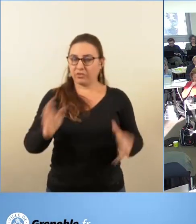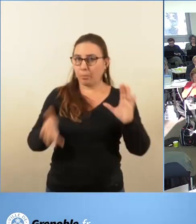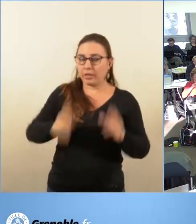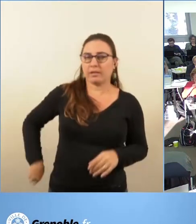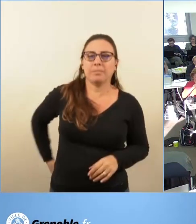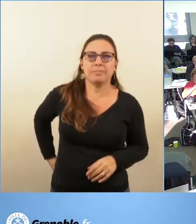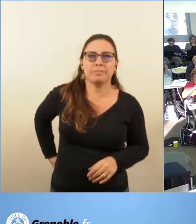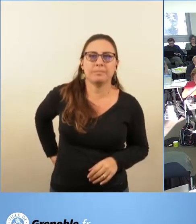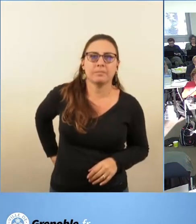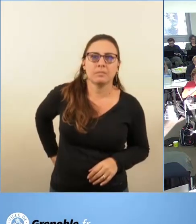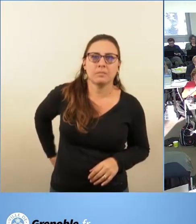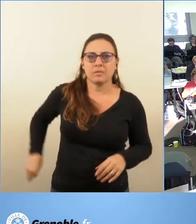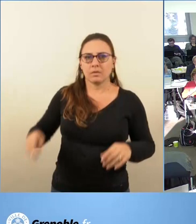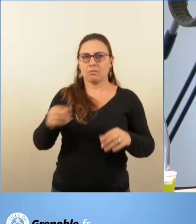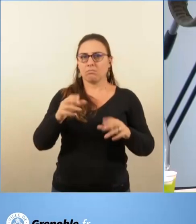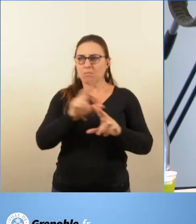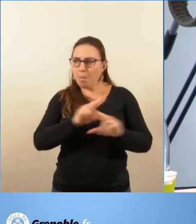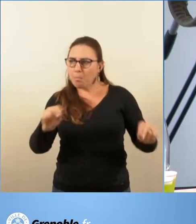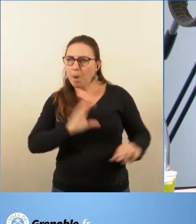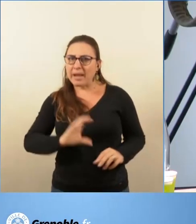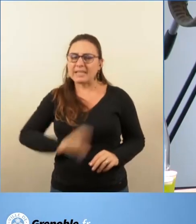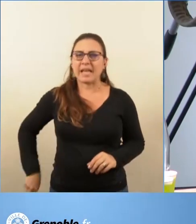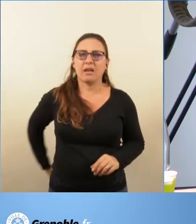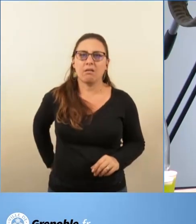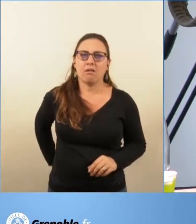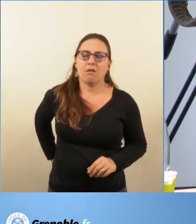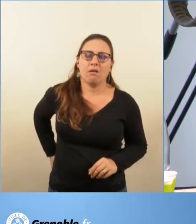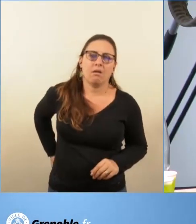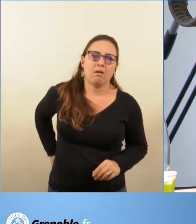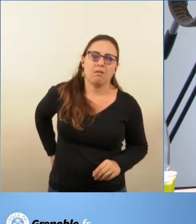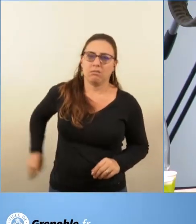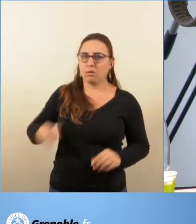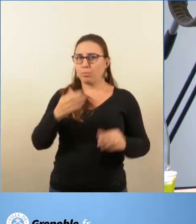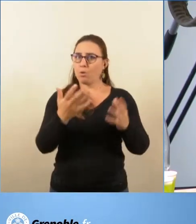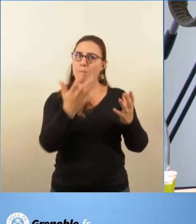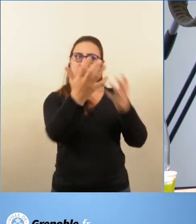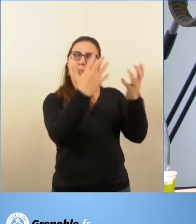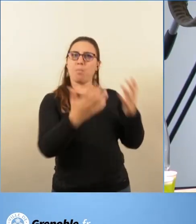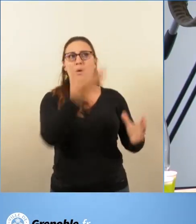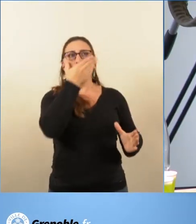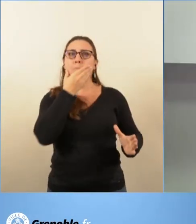rendre propres et leur rendre leur beauté initiale merci